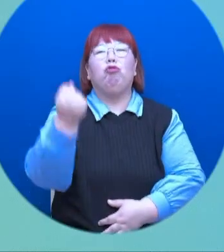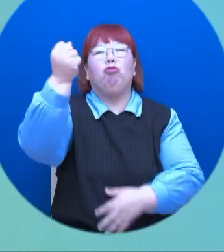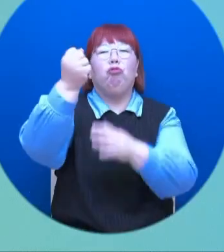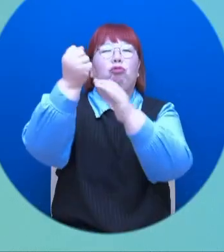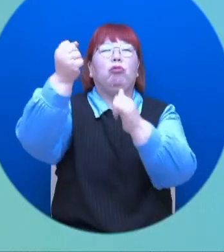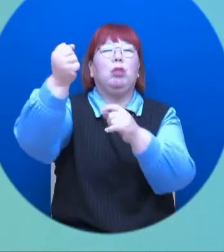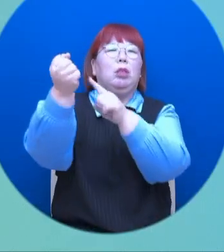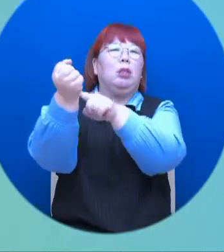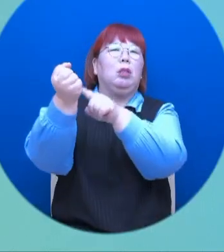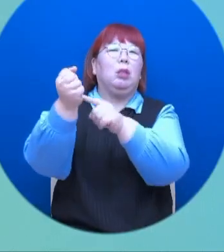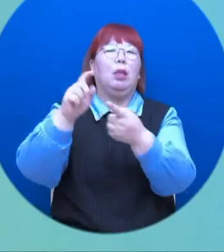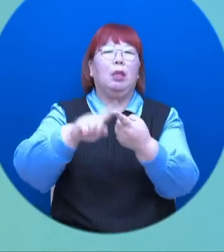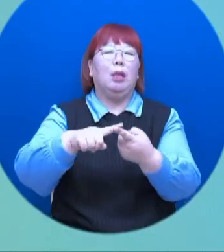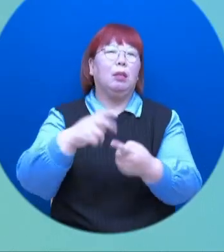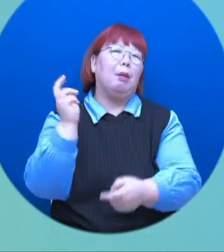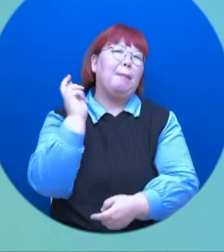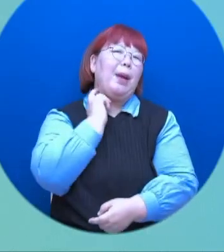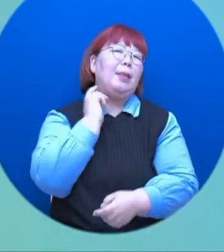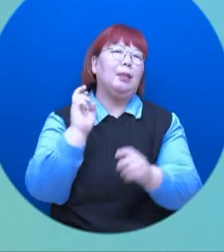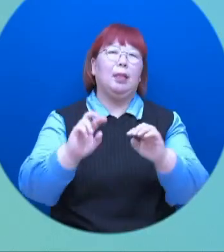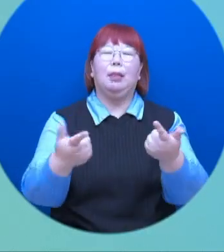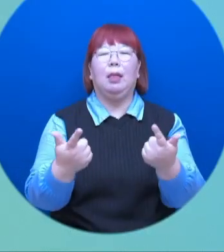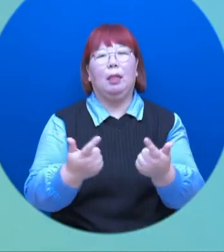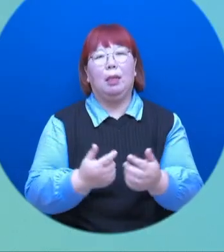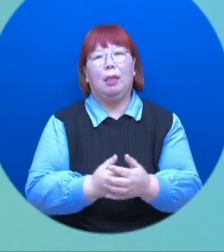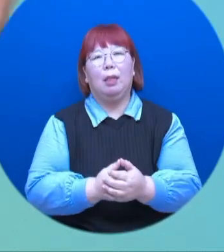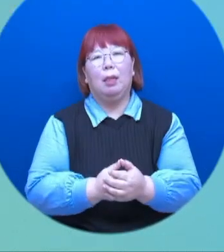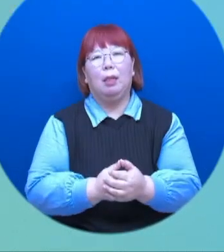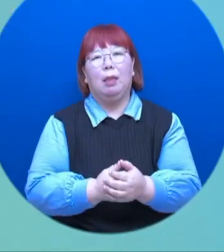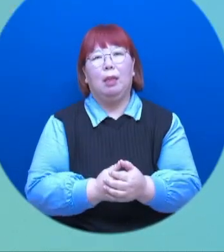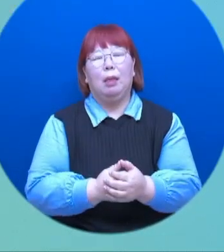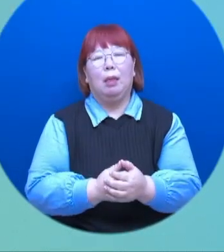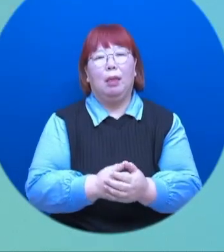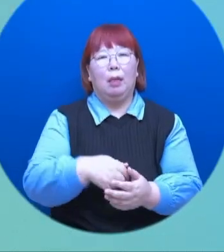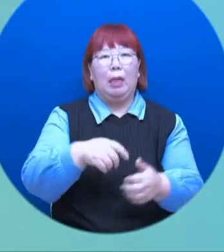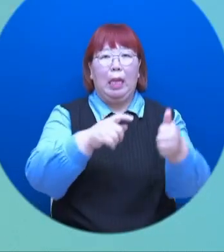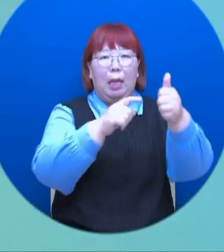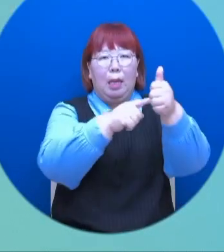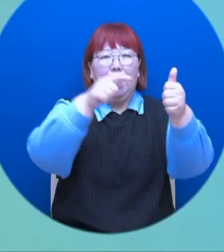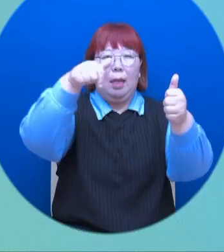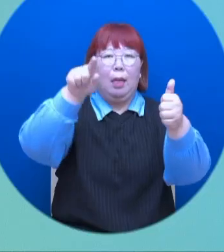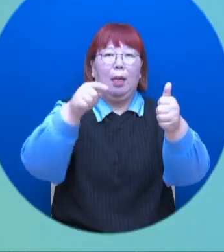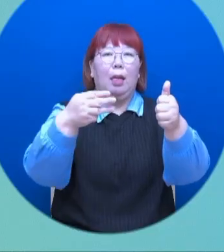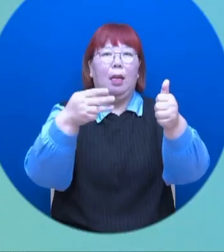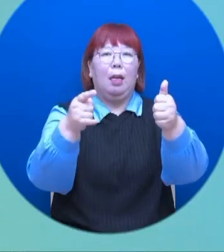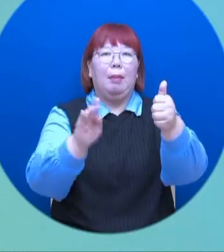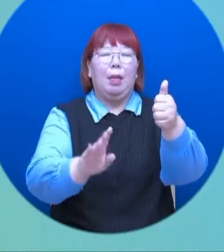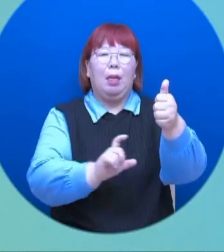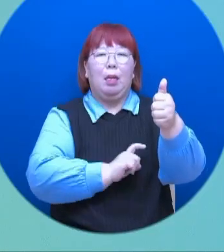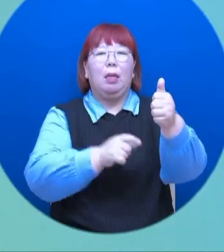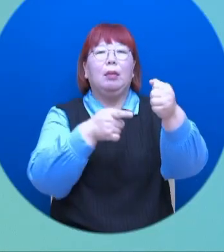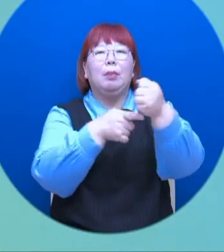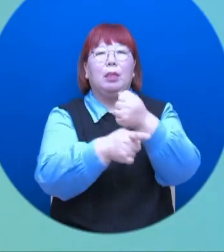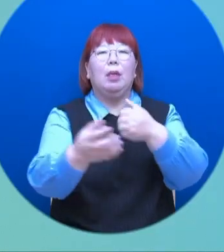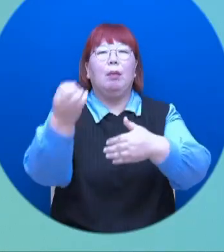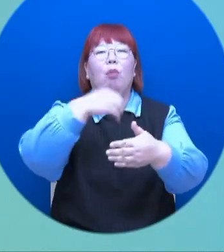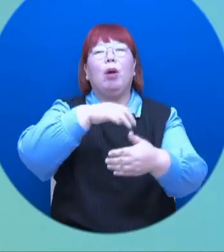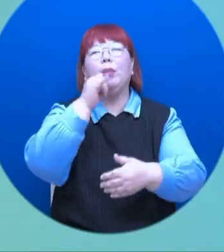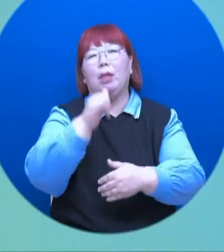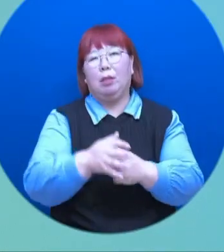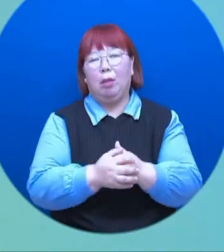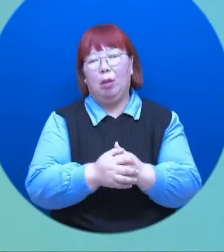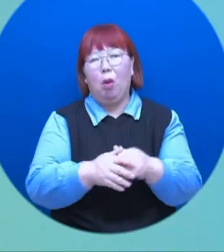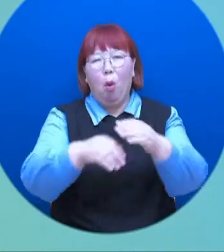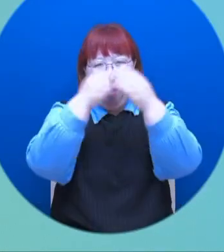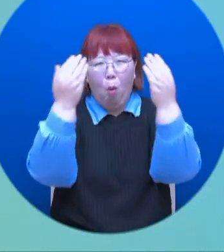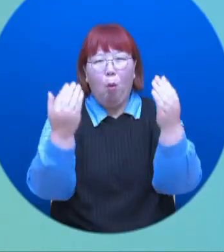않는 게 뭐다? 강아지라는 거예요. 갈렙이라고 하는 이름의 뜻에 이게 담겨 있는 거죠.